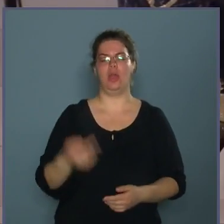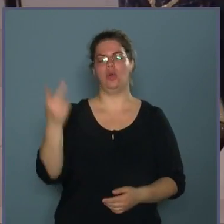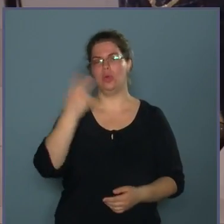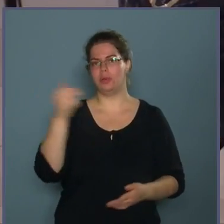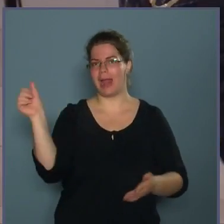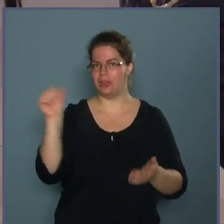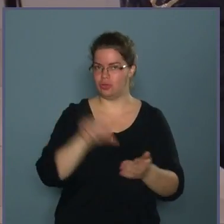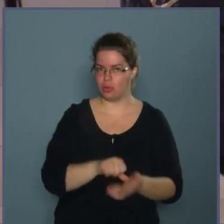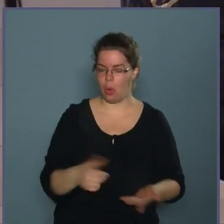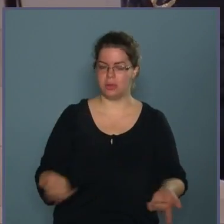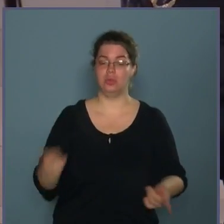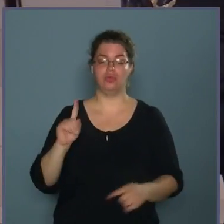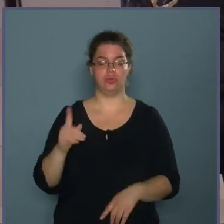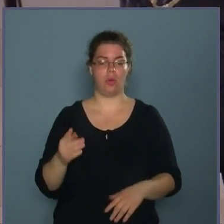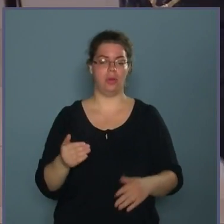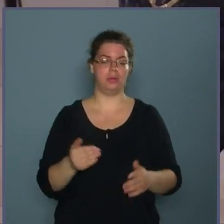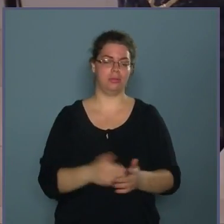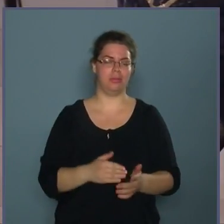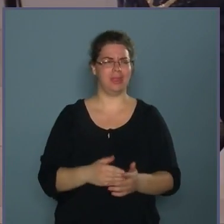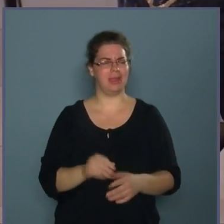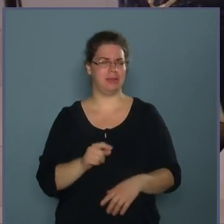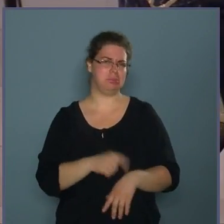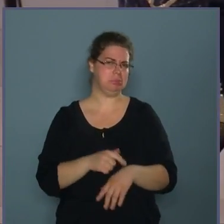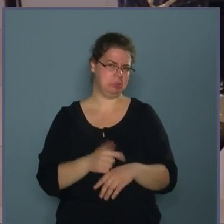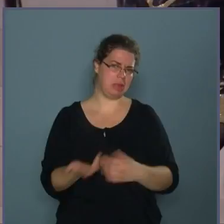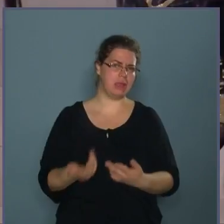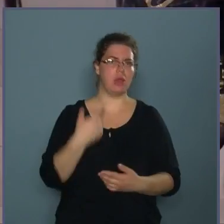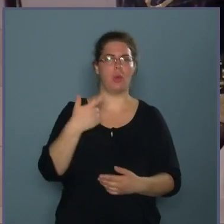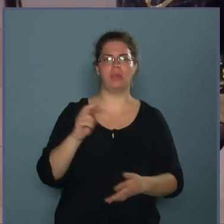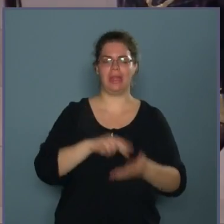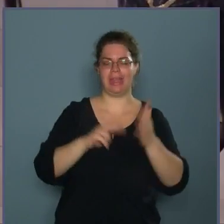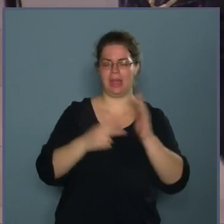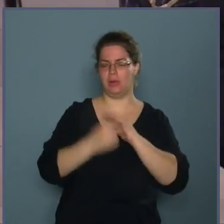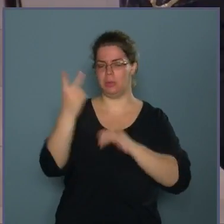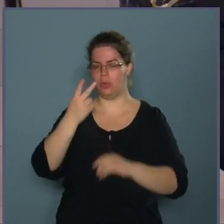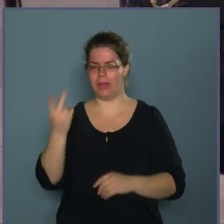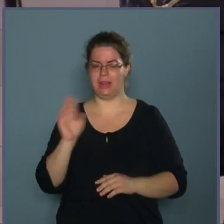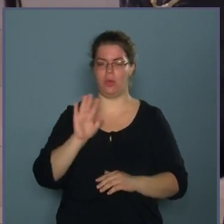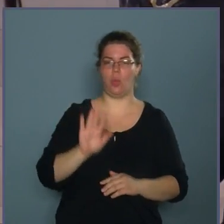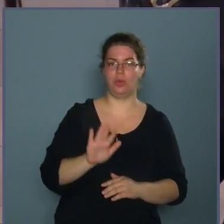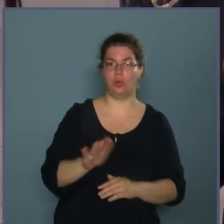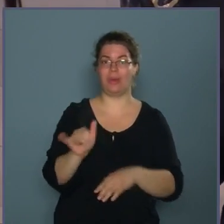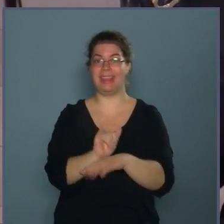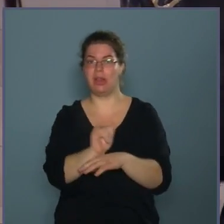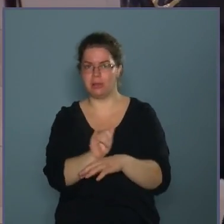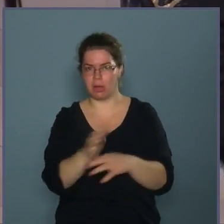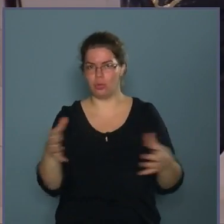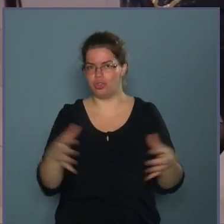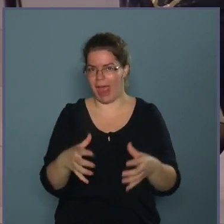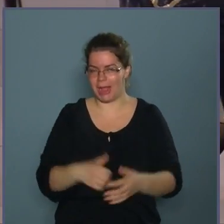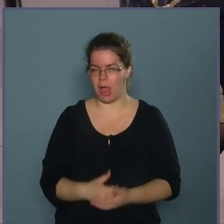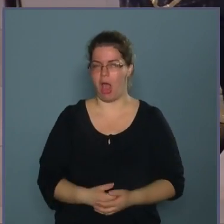kulturális központ, sőt egy ideig 20. kerületi művelődési otthonok